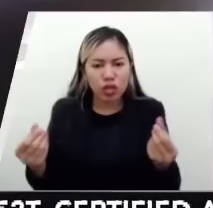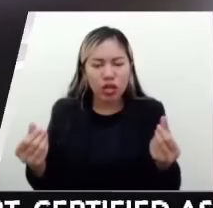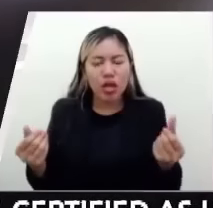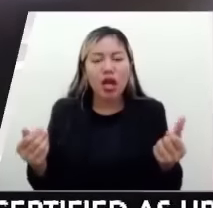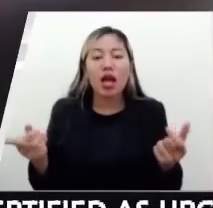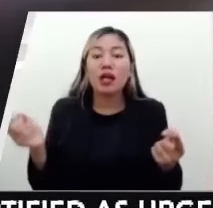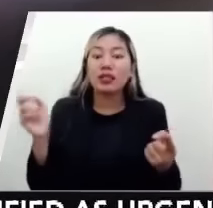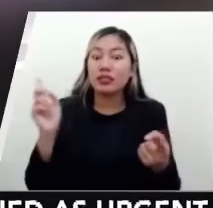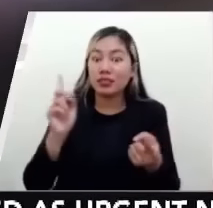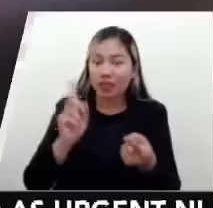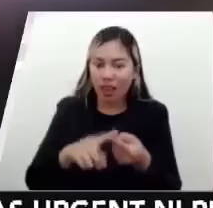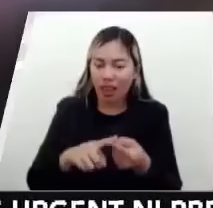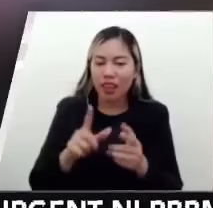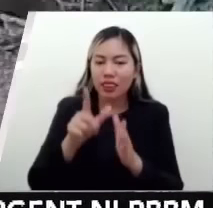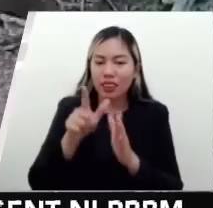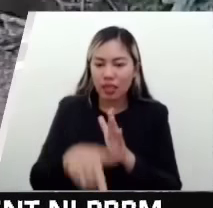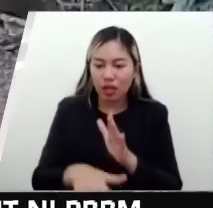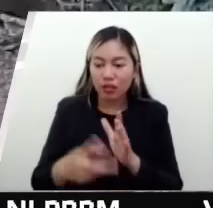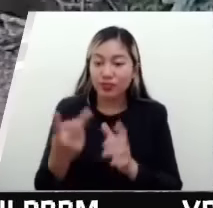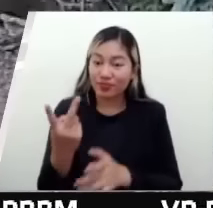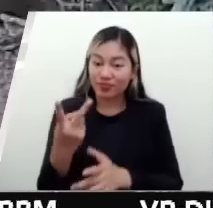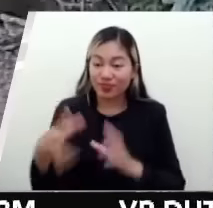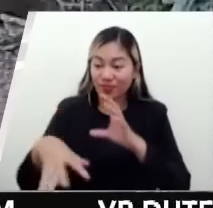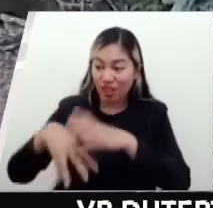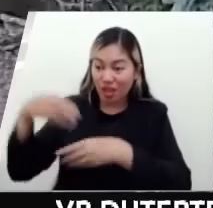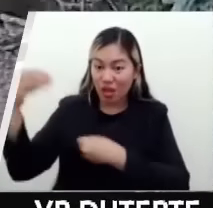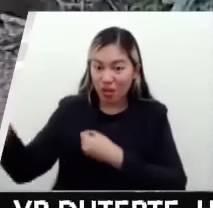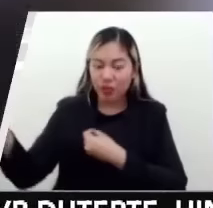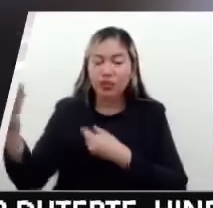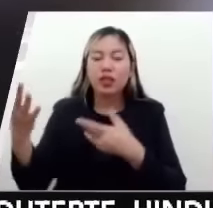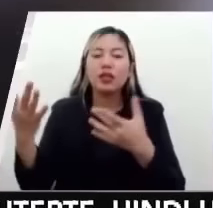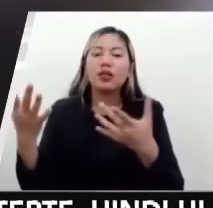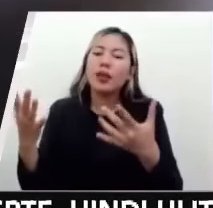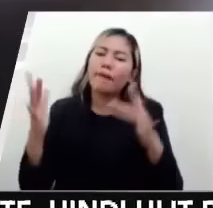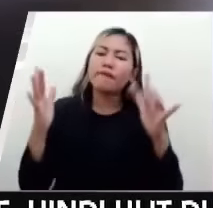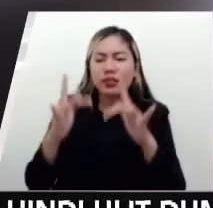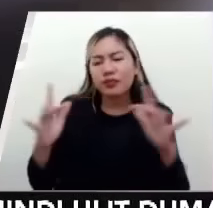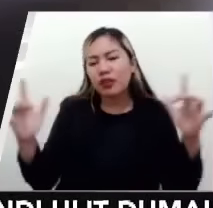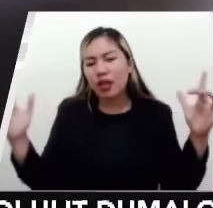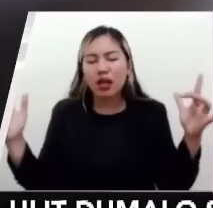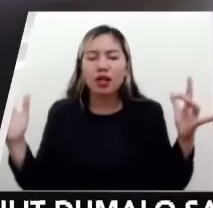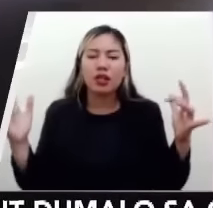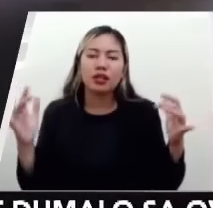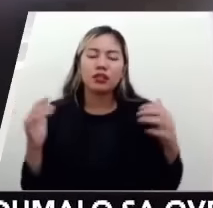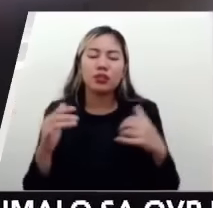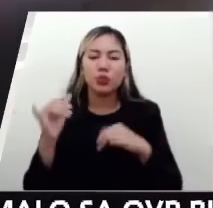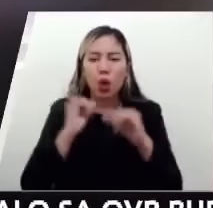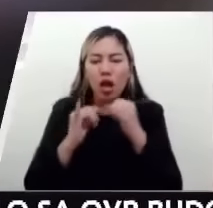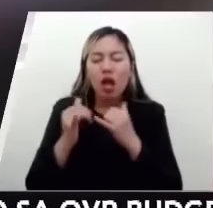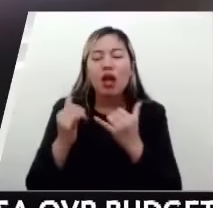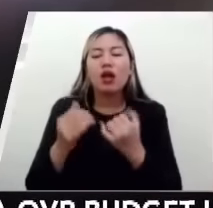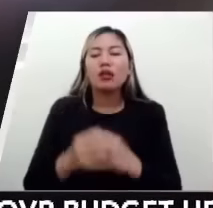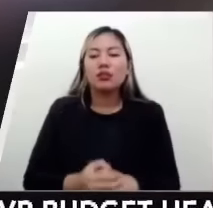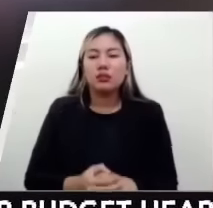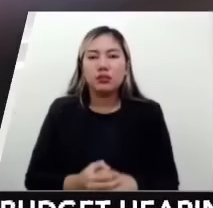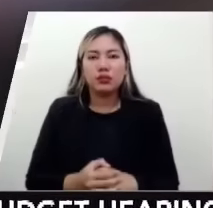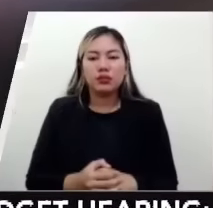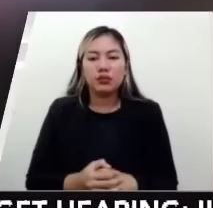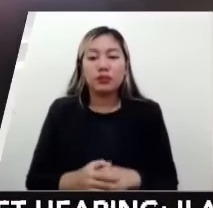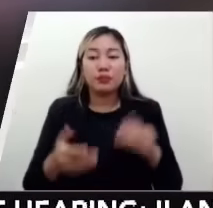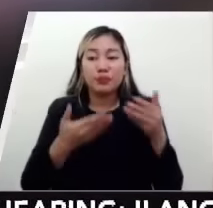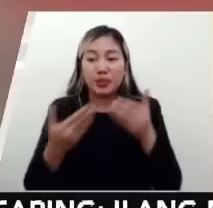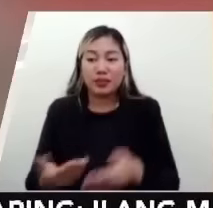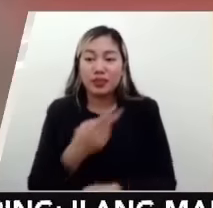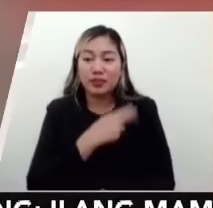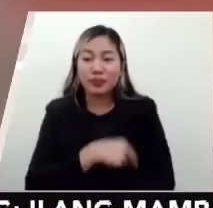na lumabas silang dalawa para mamiesta. Naisugod pang biktima sa pinakamalapit na ospital pero